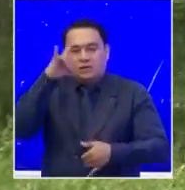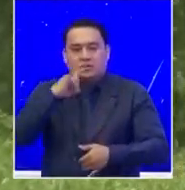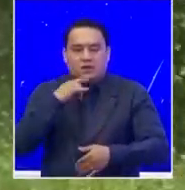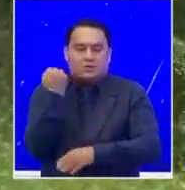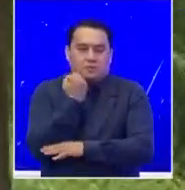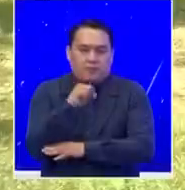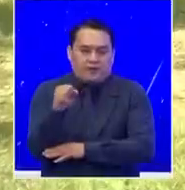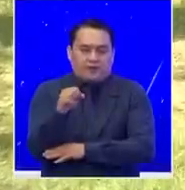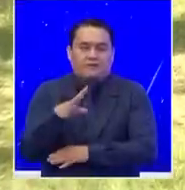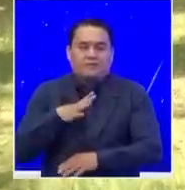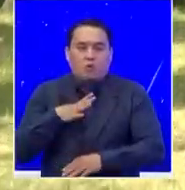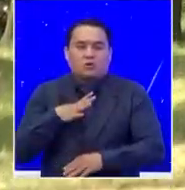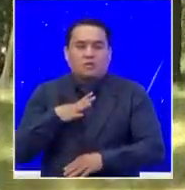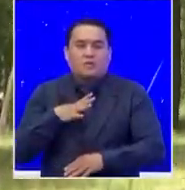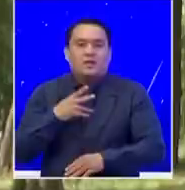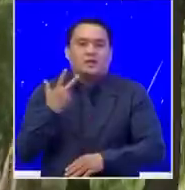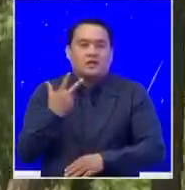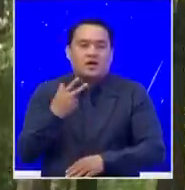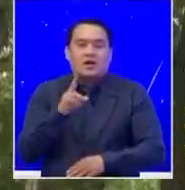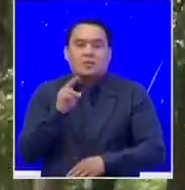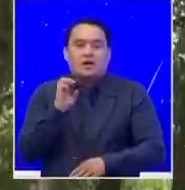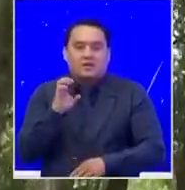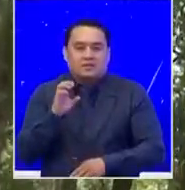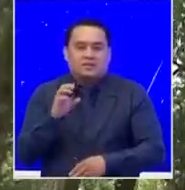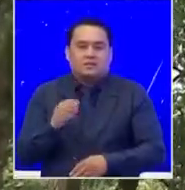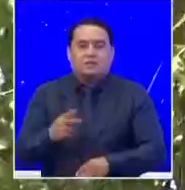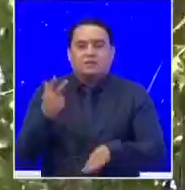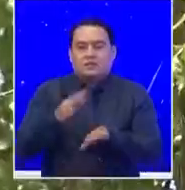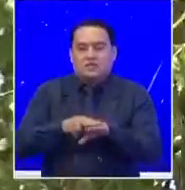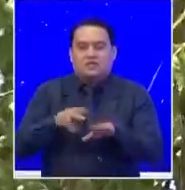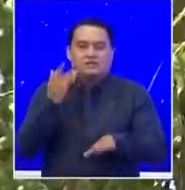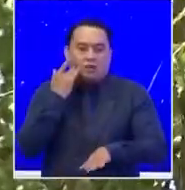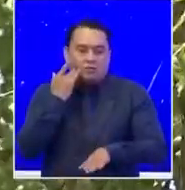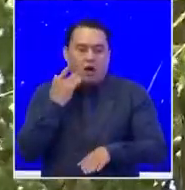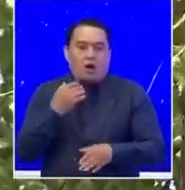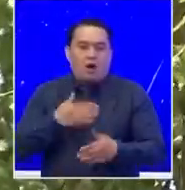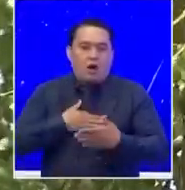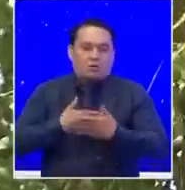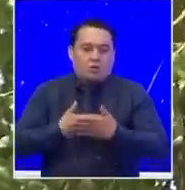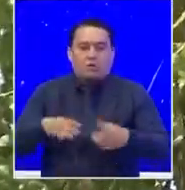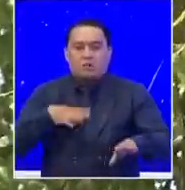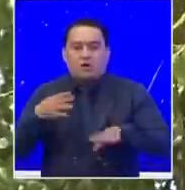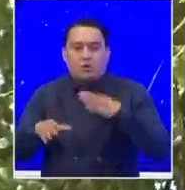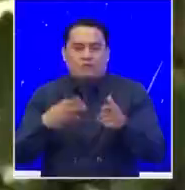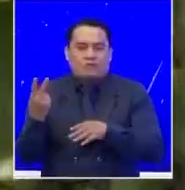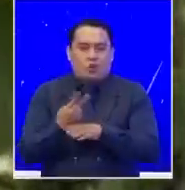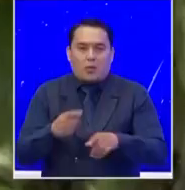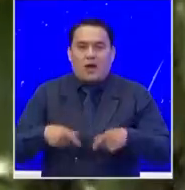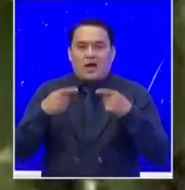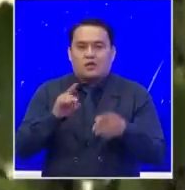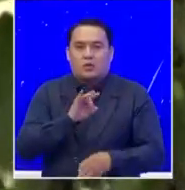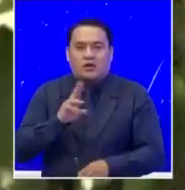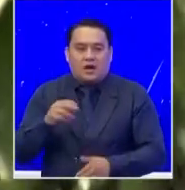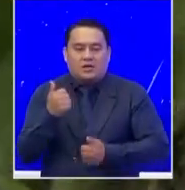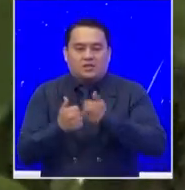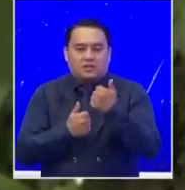уже выполнили нормативы КМС. Всегда в тройке лидеров по Казахстану. Сейчас текелицы ведут интенсивную подготовку ко 2-му этапу республиканских